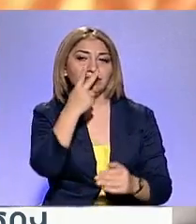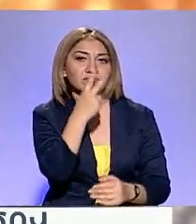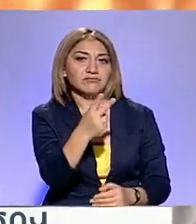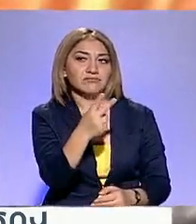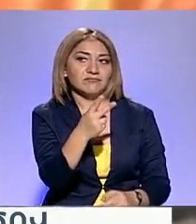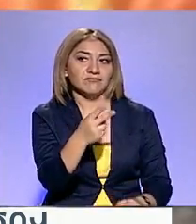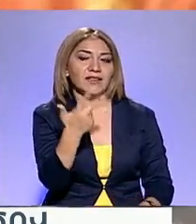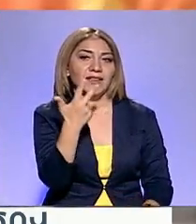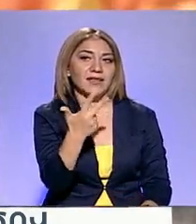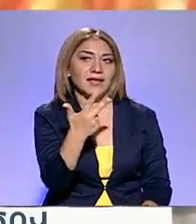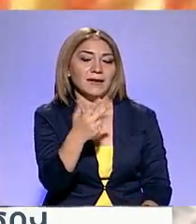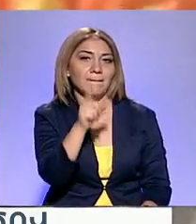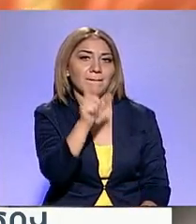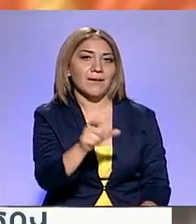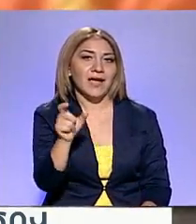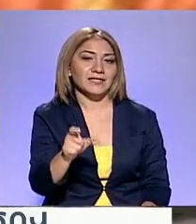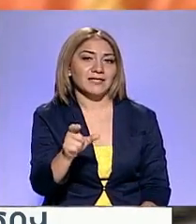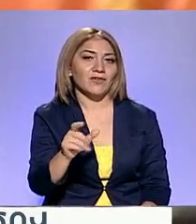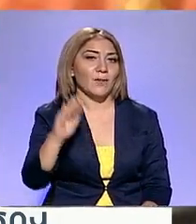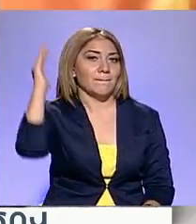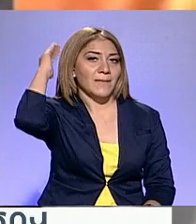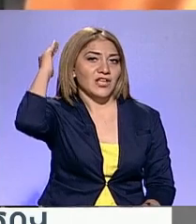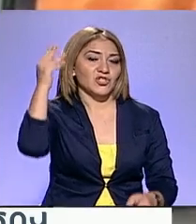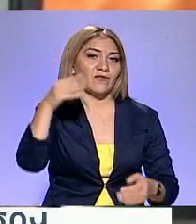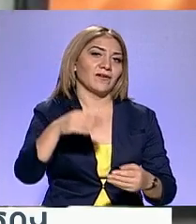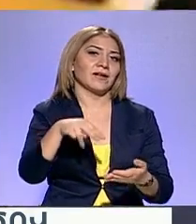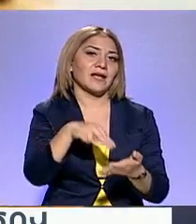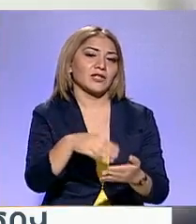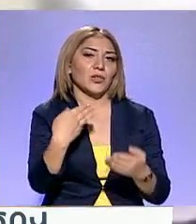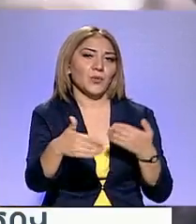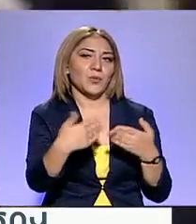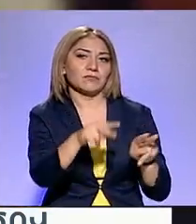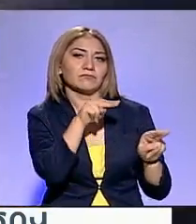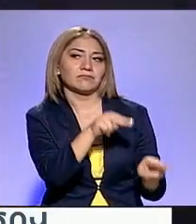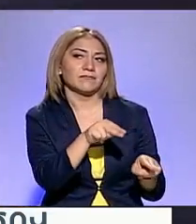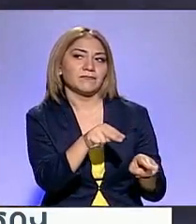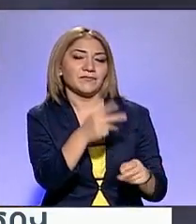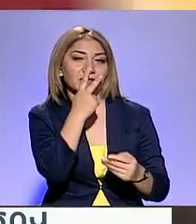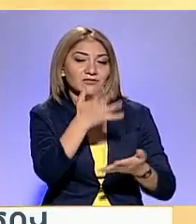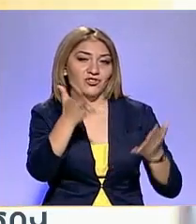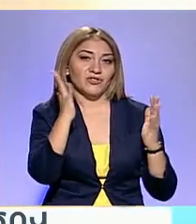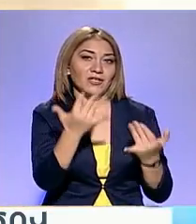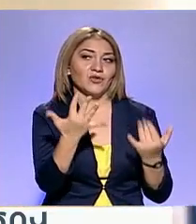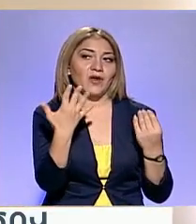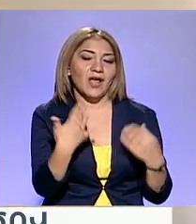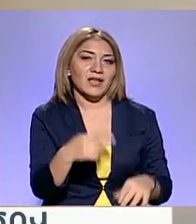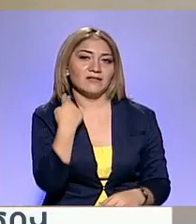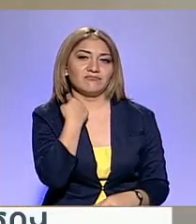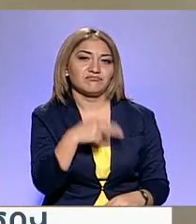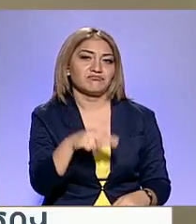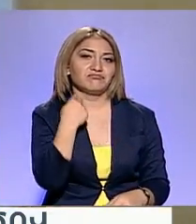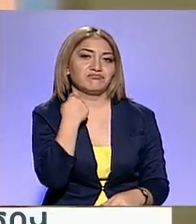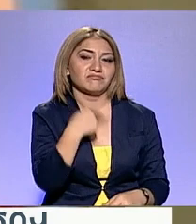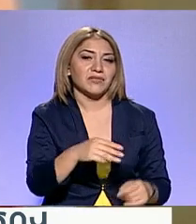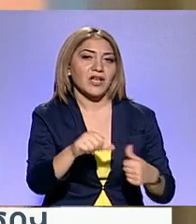այն 3 մարտը մեջքով կանգնած դուրն են հսկում։ Կադրերում երևացողներից շատերն այսօր արդեն մեղադրյալներ են,